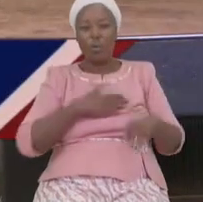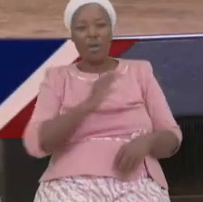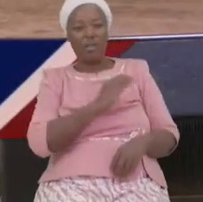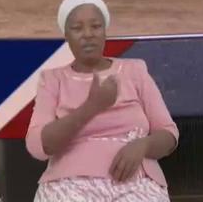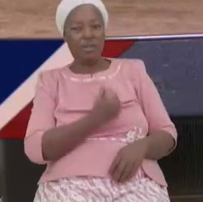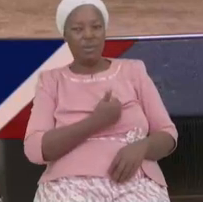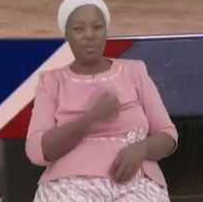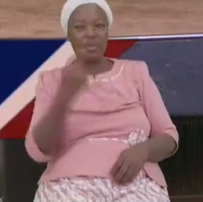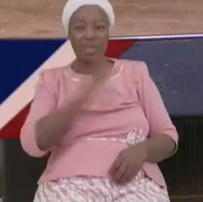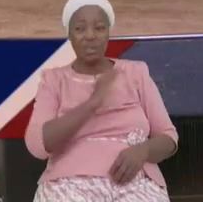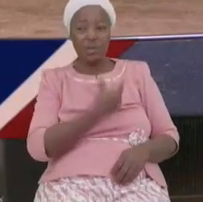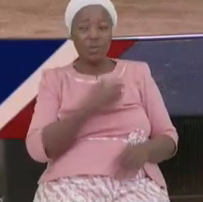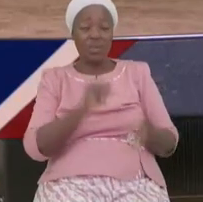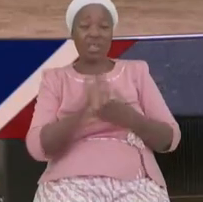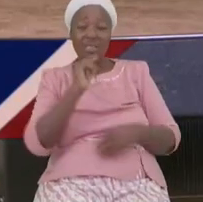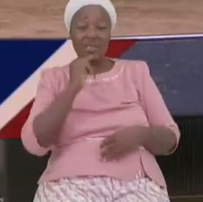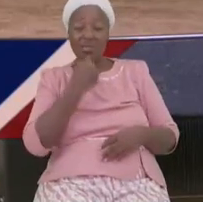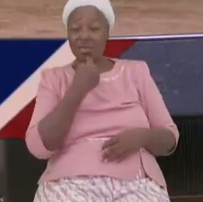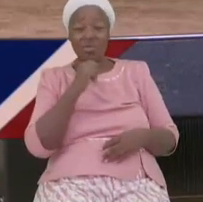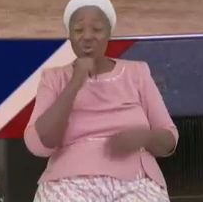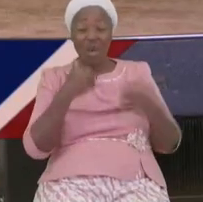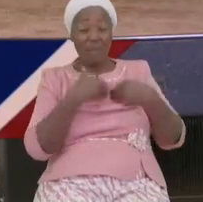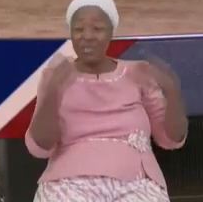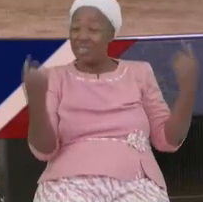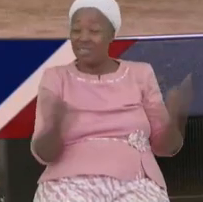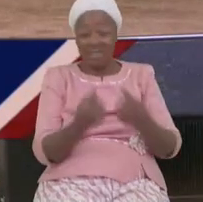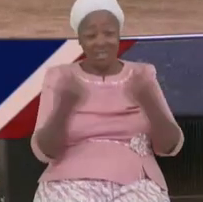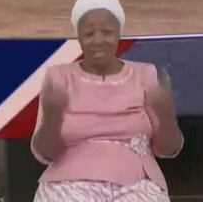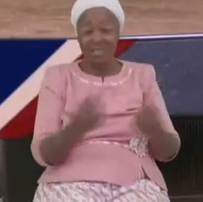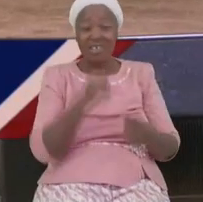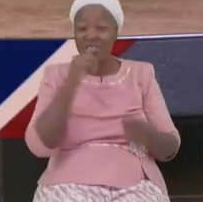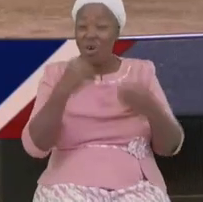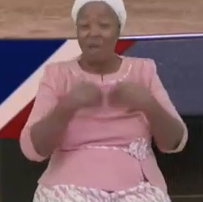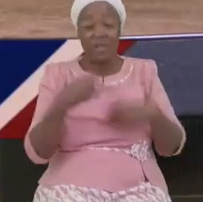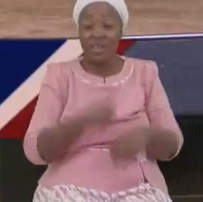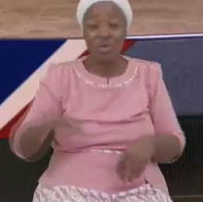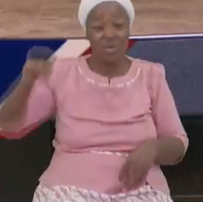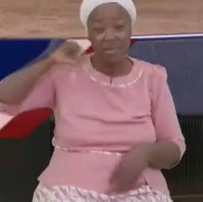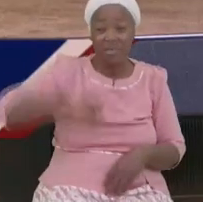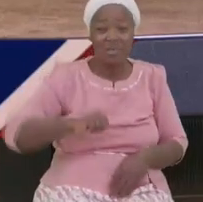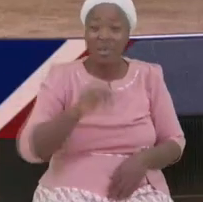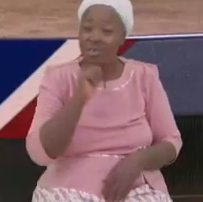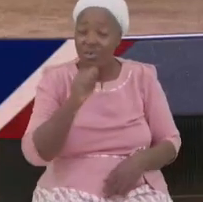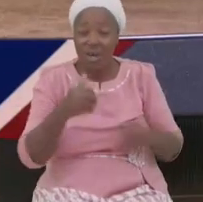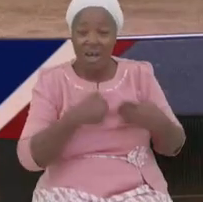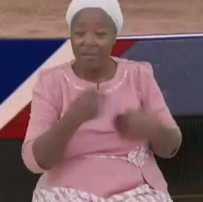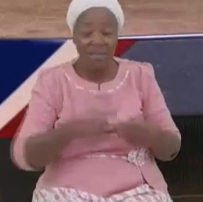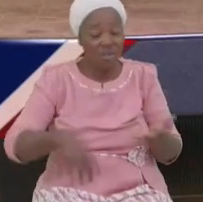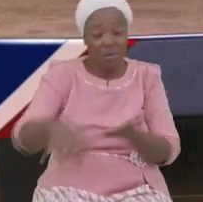est pardonnée, n'ayant pas de culpabilité, n'ayant pas de condamnation, n'ayant pas de